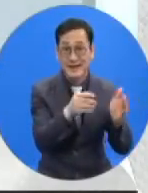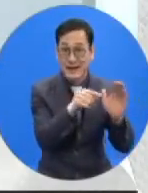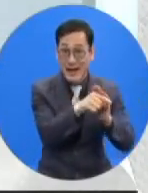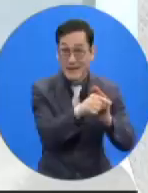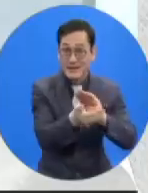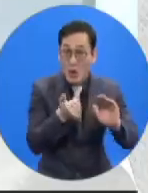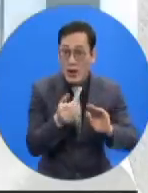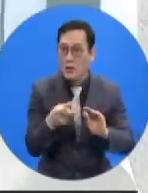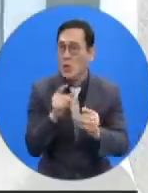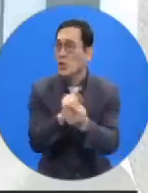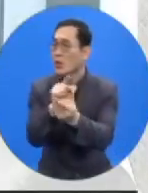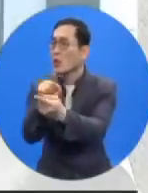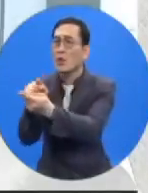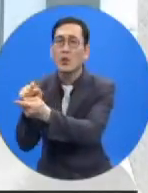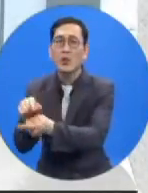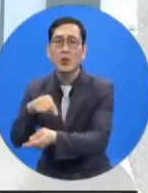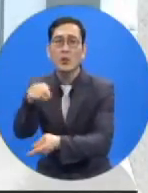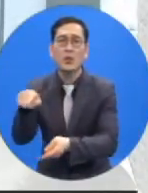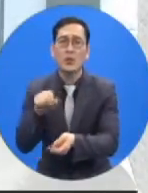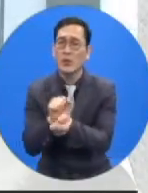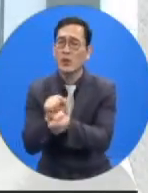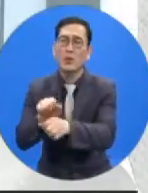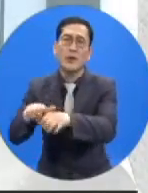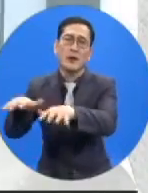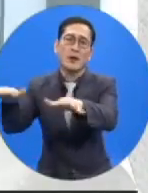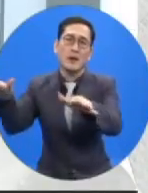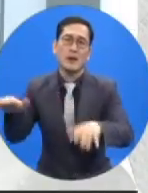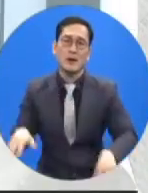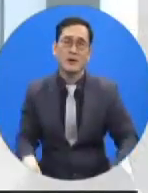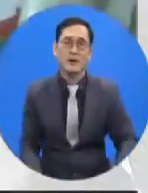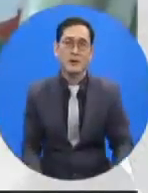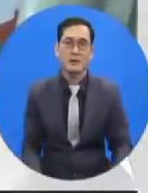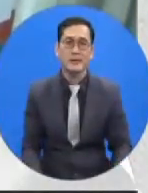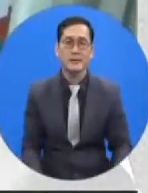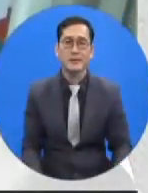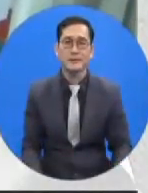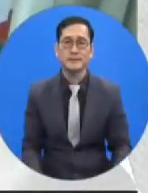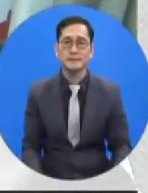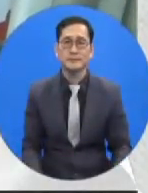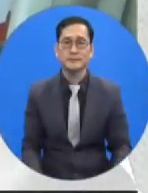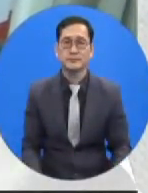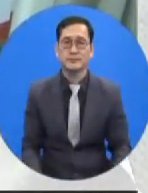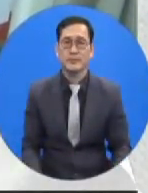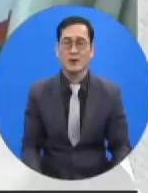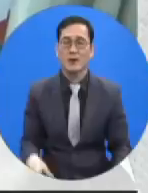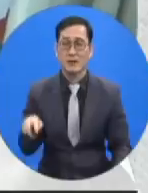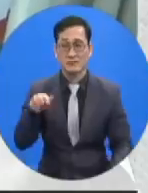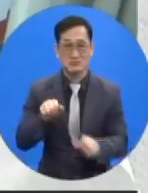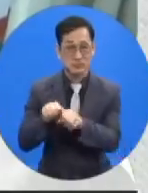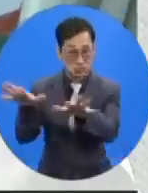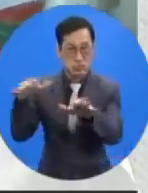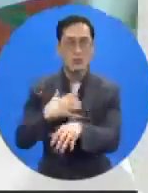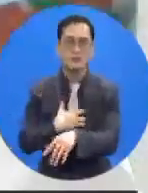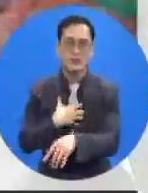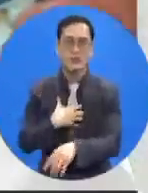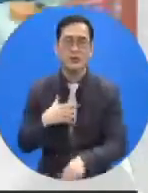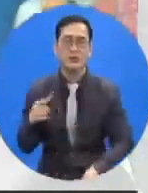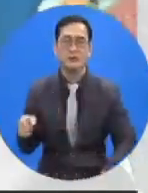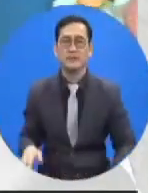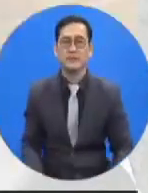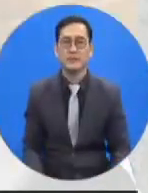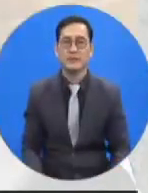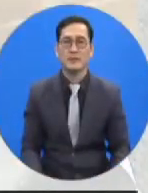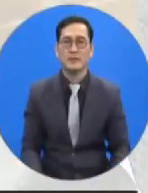그 과정에서 또 다른 확산이 일어났을 가능성이 굉장히 높습니다. 그래서 예. 앞으로 좀 지켜봐야 되겠지만 일정 부분